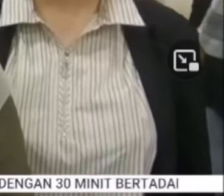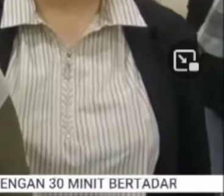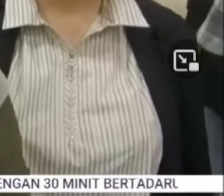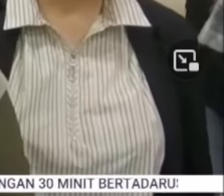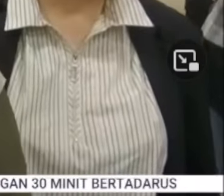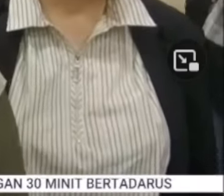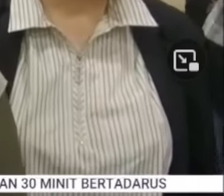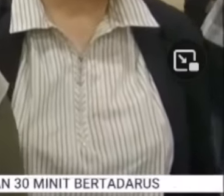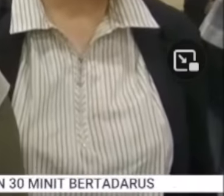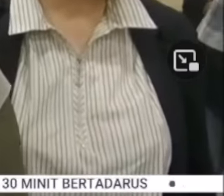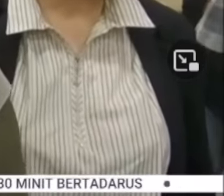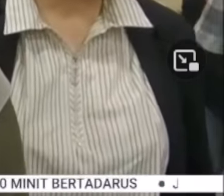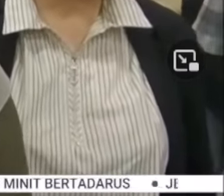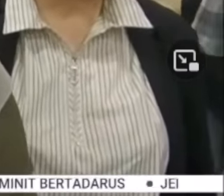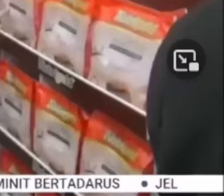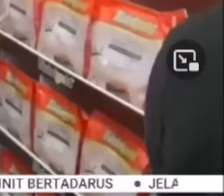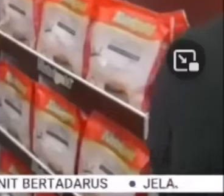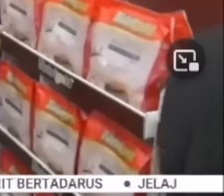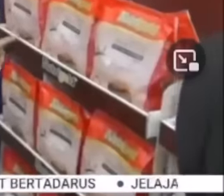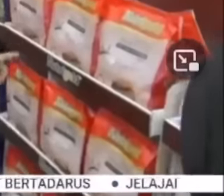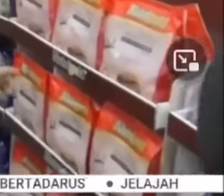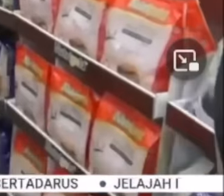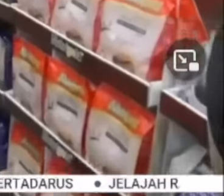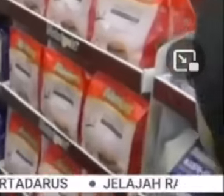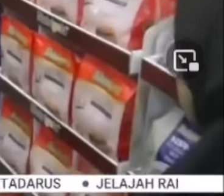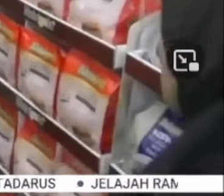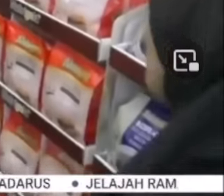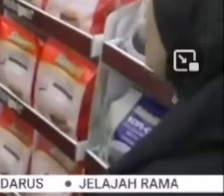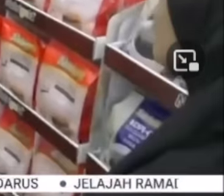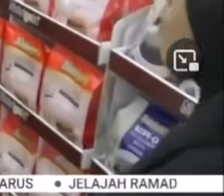Pertukaran jayakan inisiatif jualan rahmah.